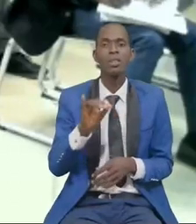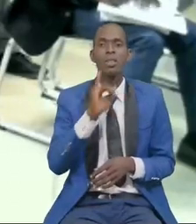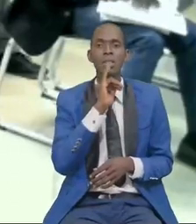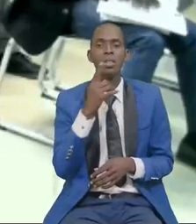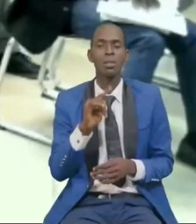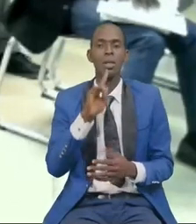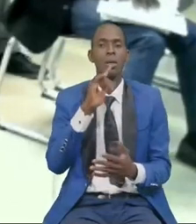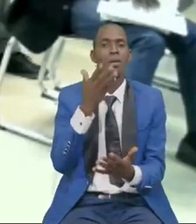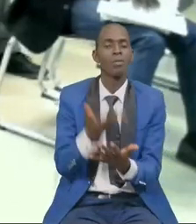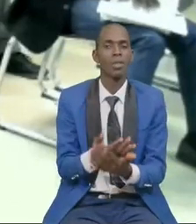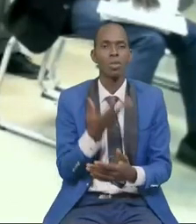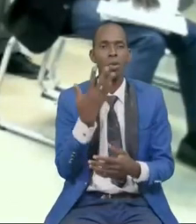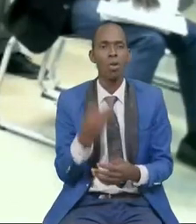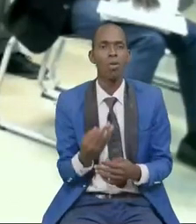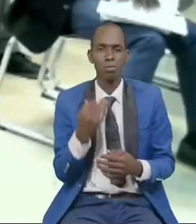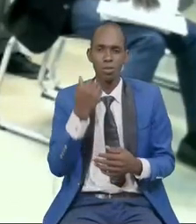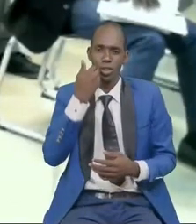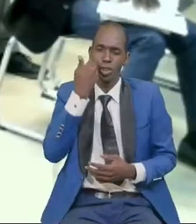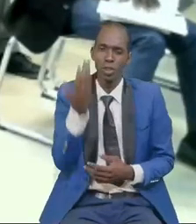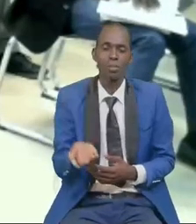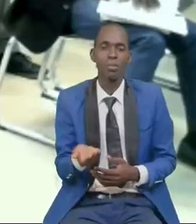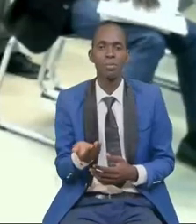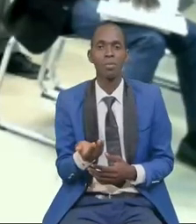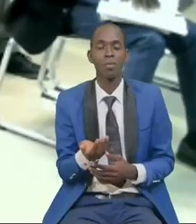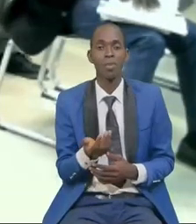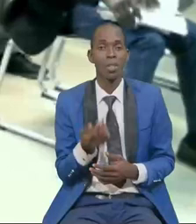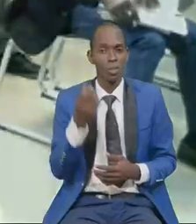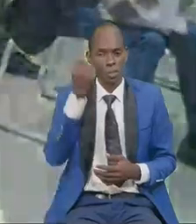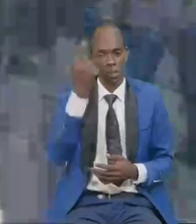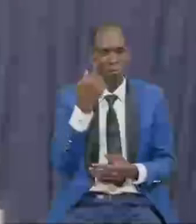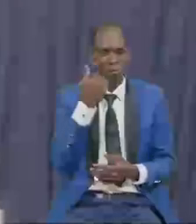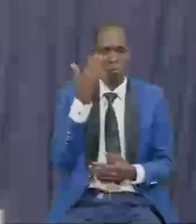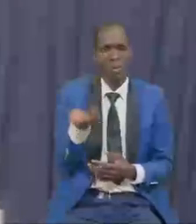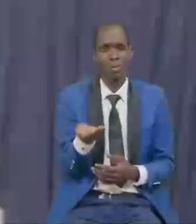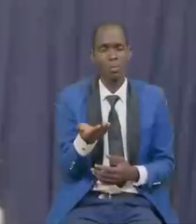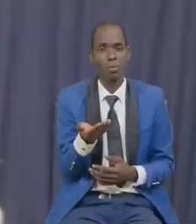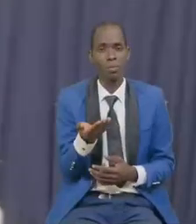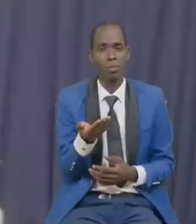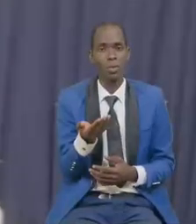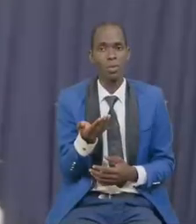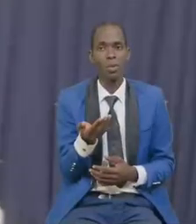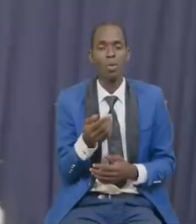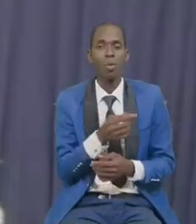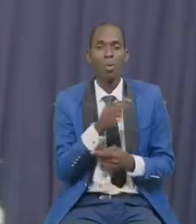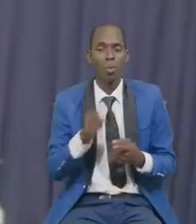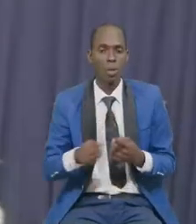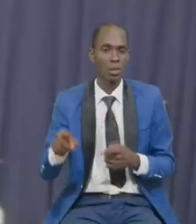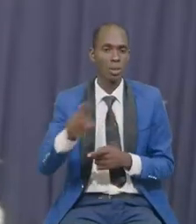d'humiliation. D'humiliation. Est-ce que tu comprends l'humiliation? Quand on a crucifié